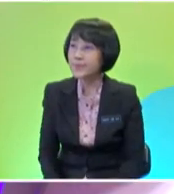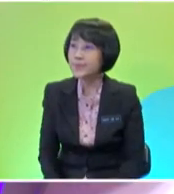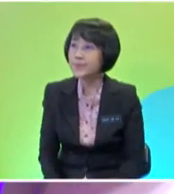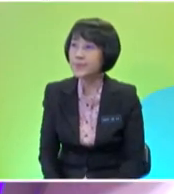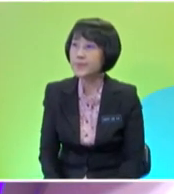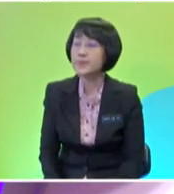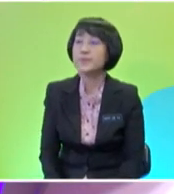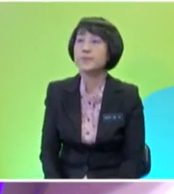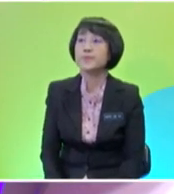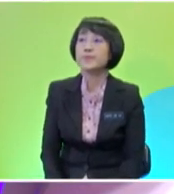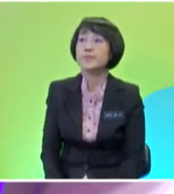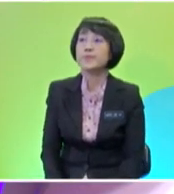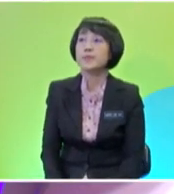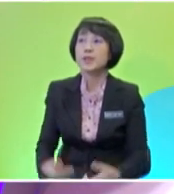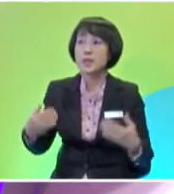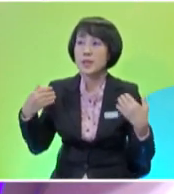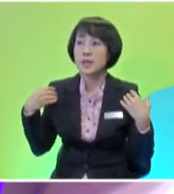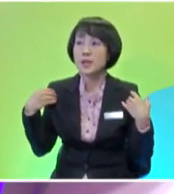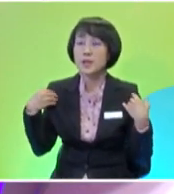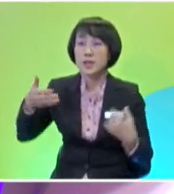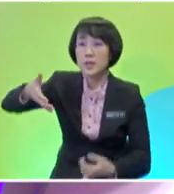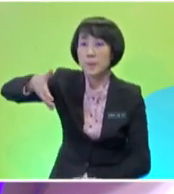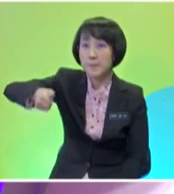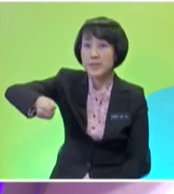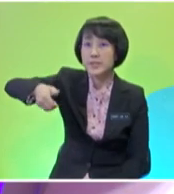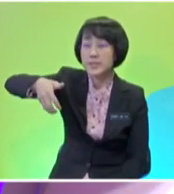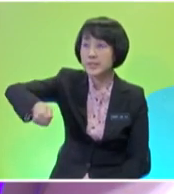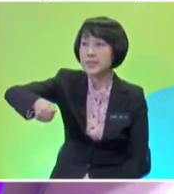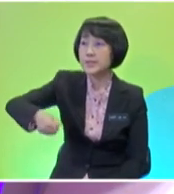lubang di rumah, okey, kalau di sekolah kita ada, kita gunakan penebuk lubang. Kalau tak